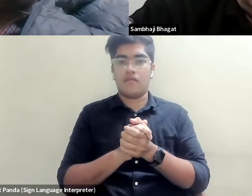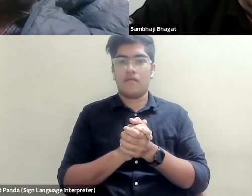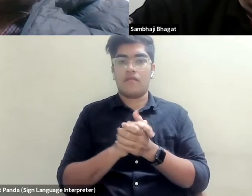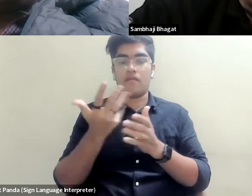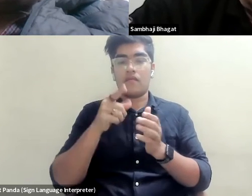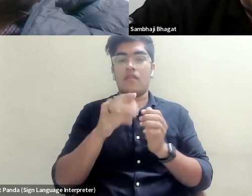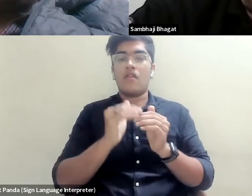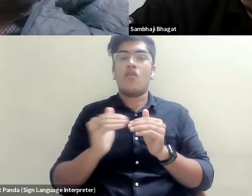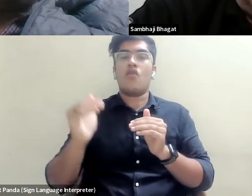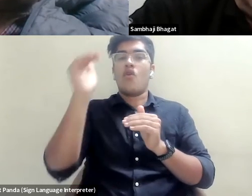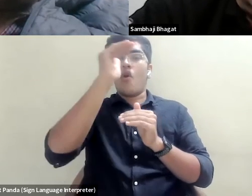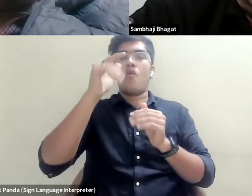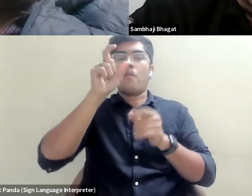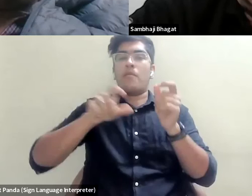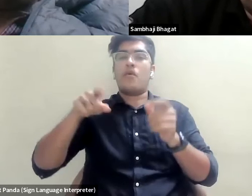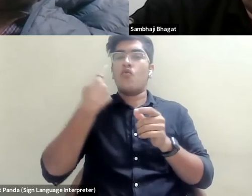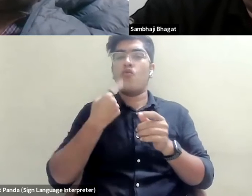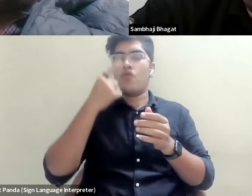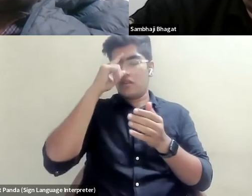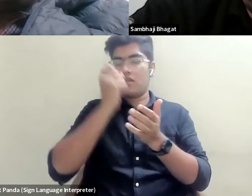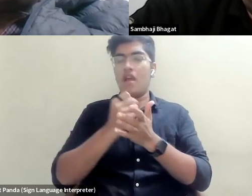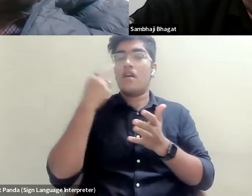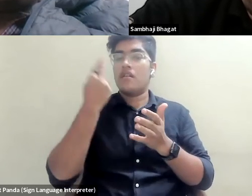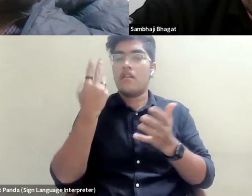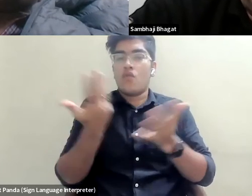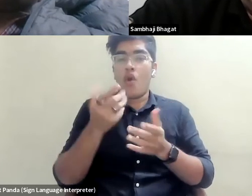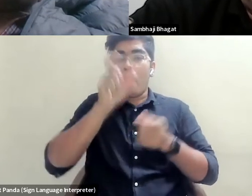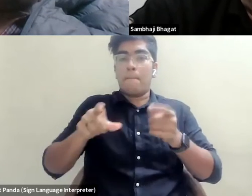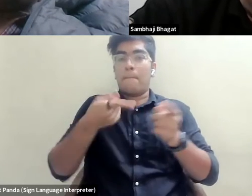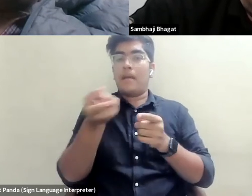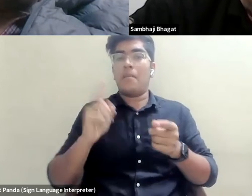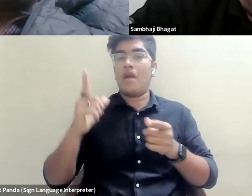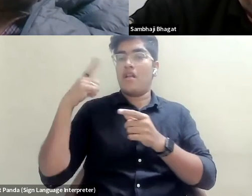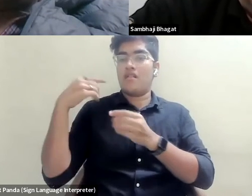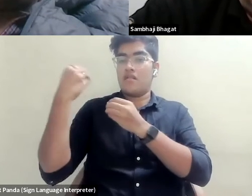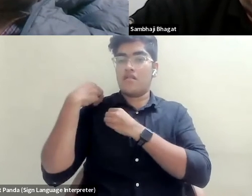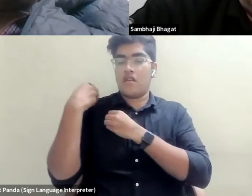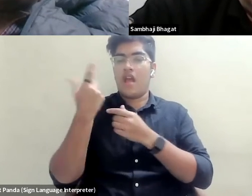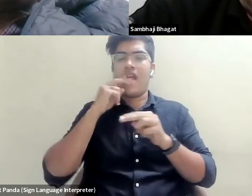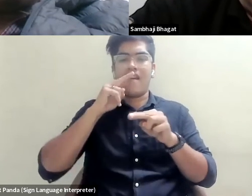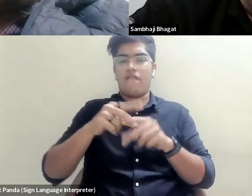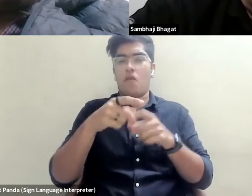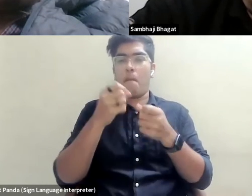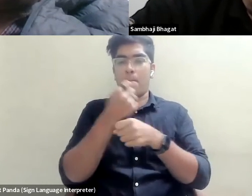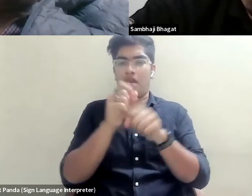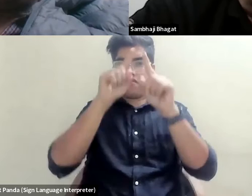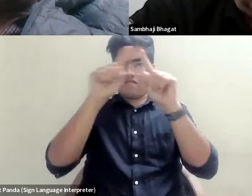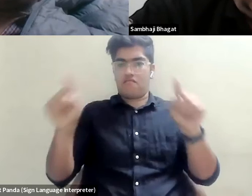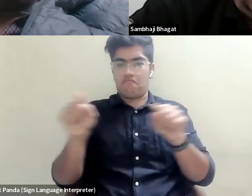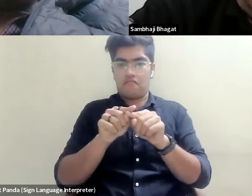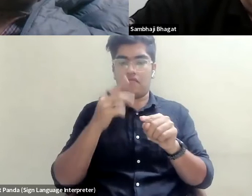है कि जो संपत्ति है इस देश का, अगर एक ट्रायंगल बनाए कास्ट का